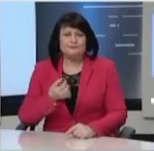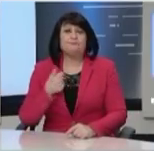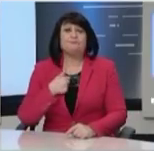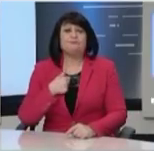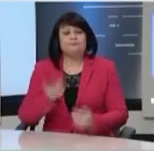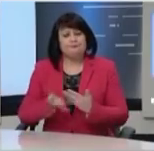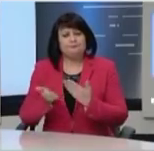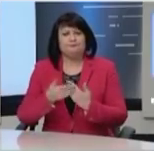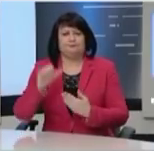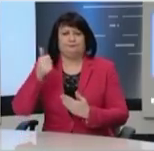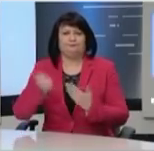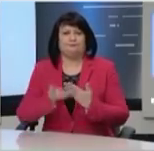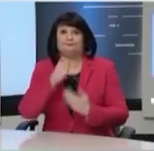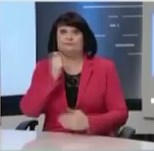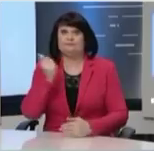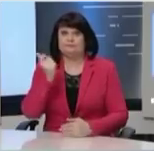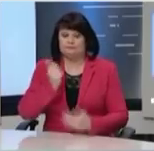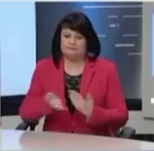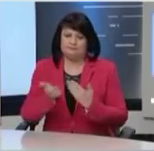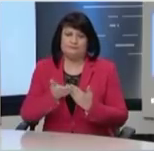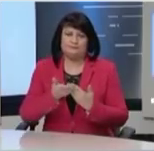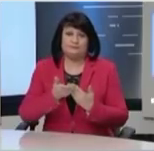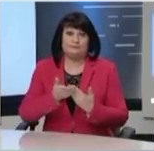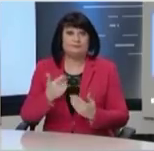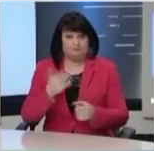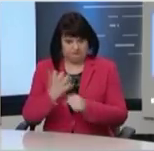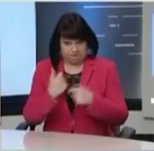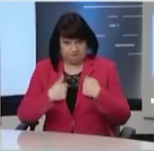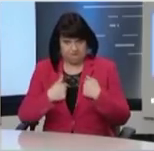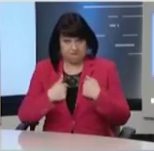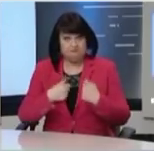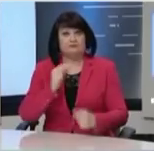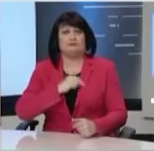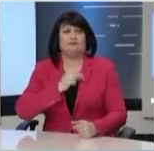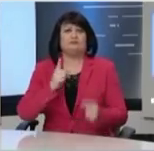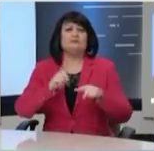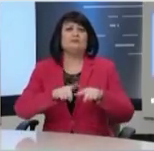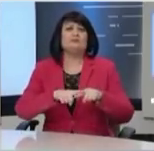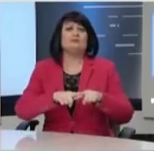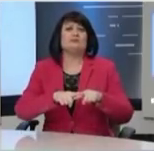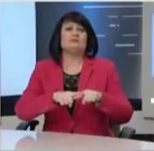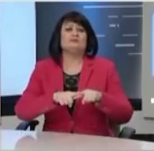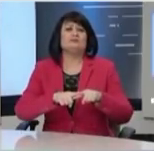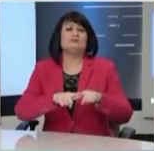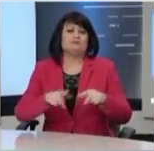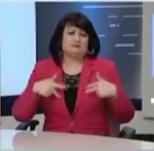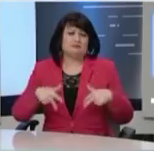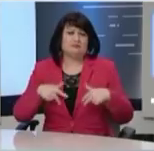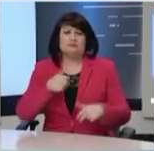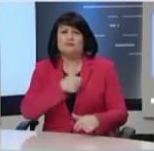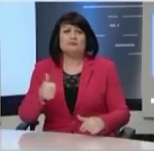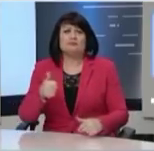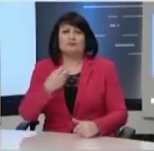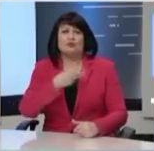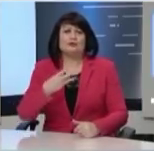βάζουμε πλάτη πρώτη για τις συντάξεις, γιατί αν εσύ το καταφέρεις θα είναι κέρδος για την Ελλάδα και για κάθε κυβέρνηση, όχι μόνο